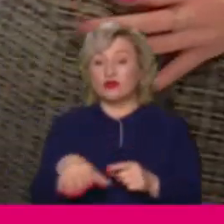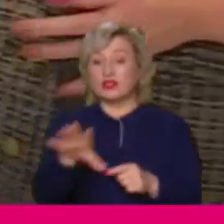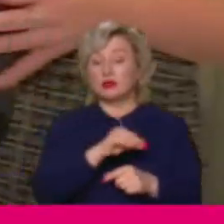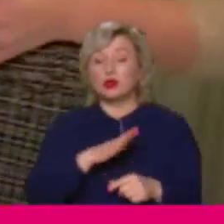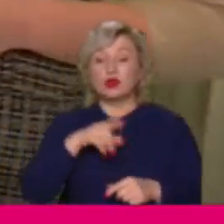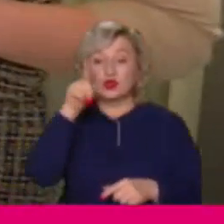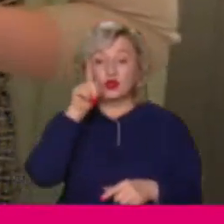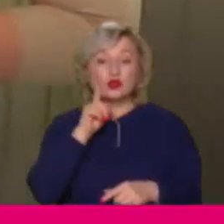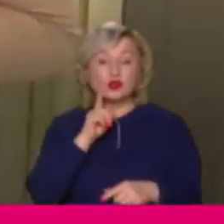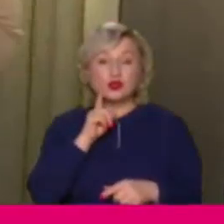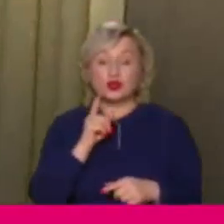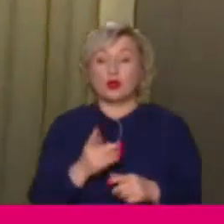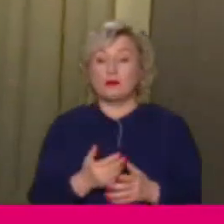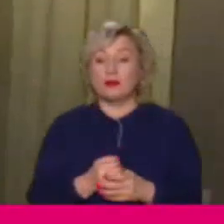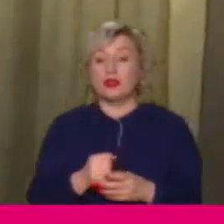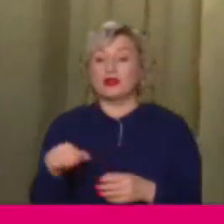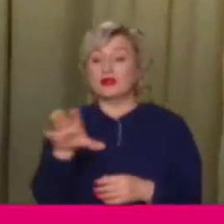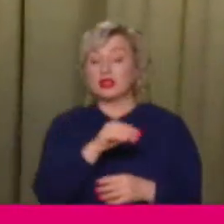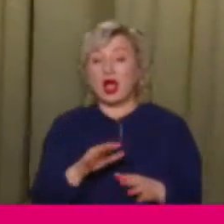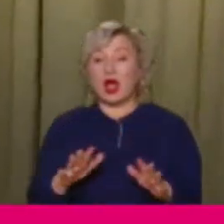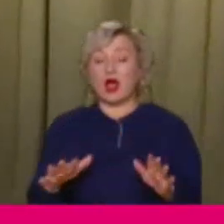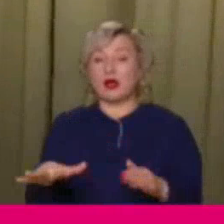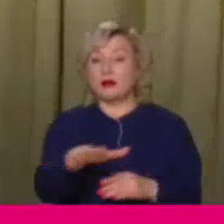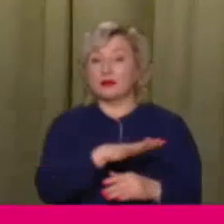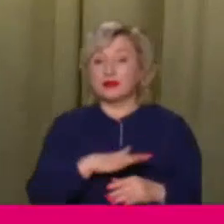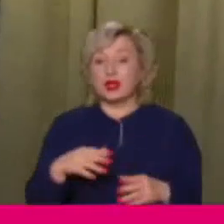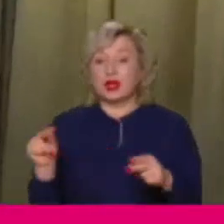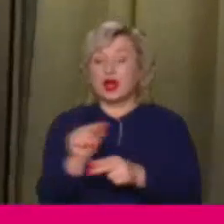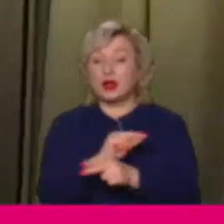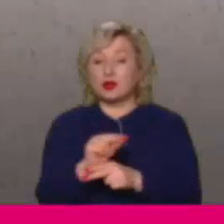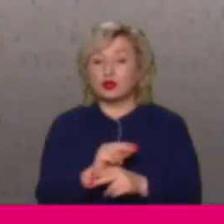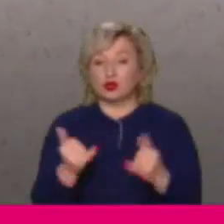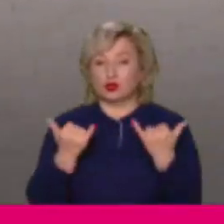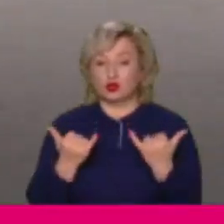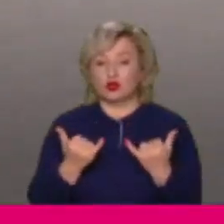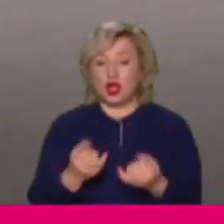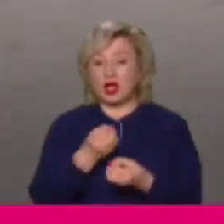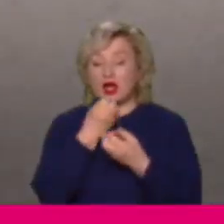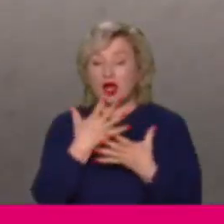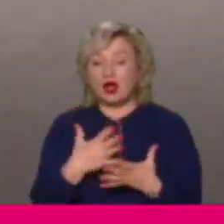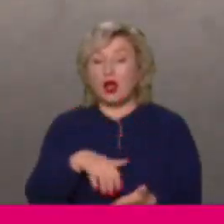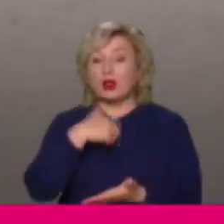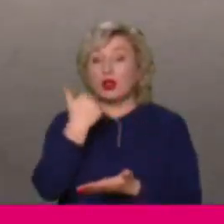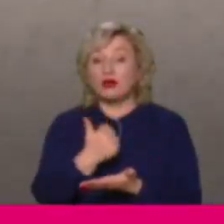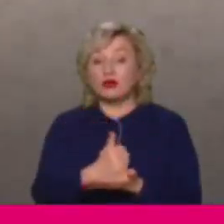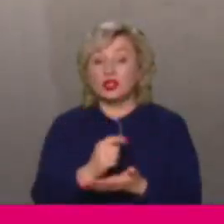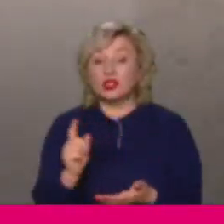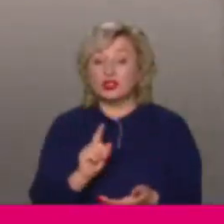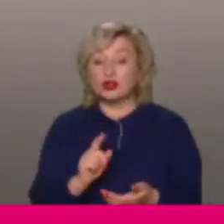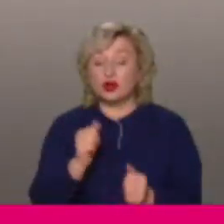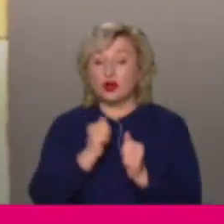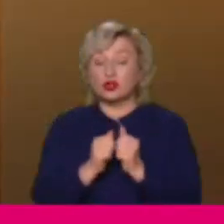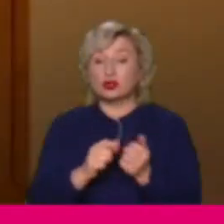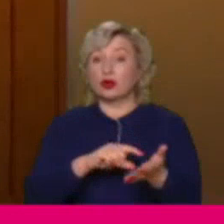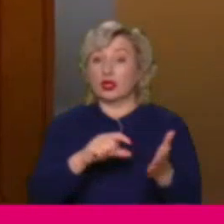і комфортно. І вся атмосфера, весь ремонт сучасний, гарний. І головне, що кожну